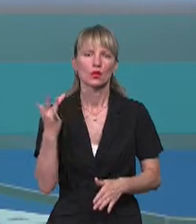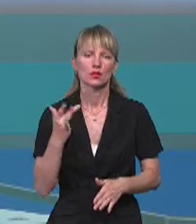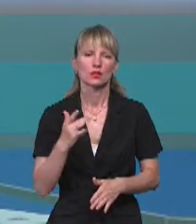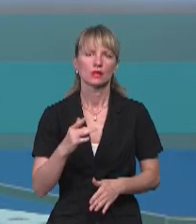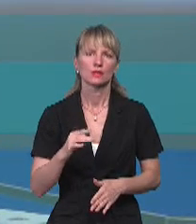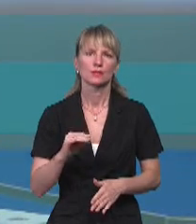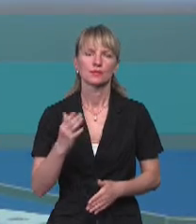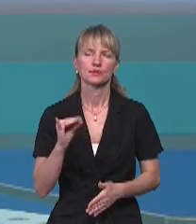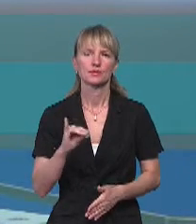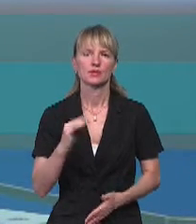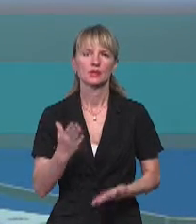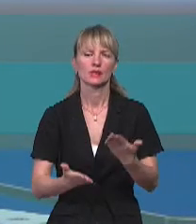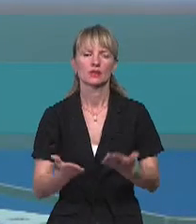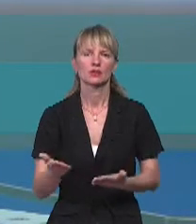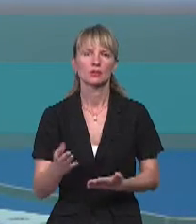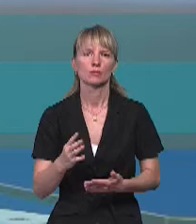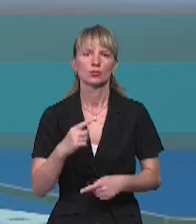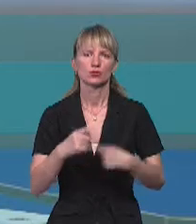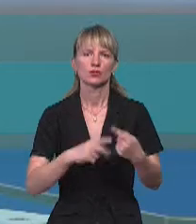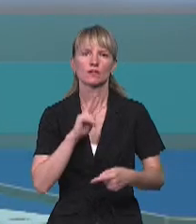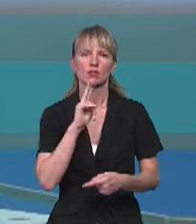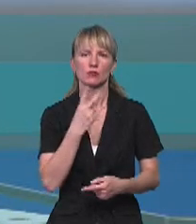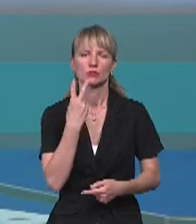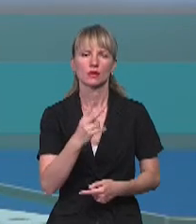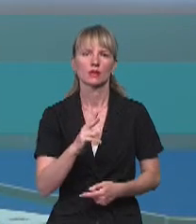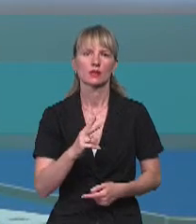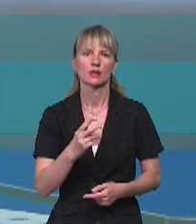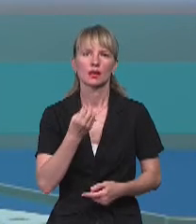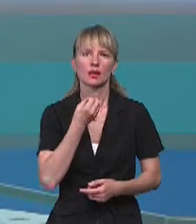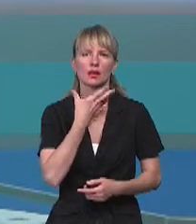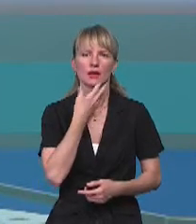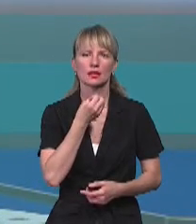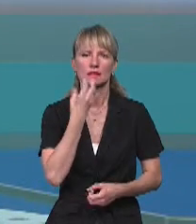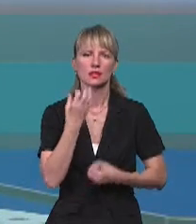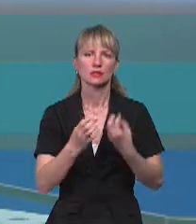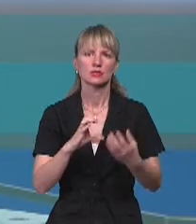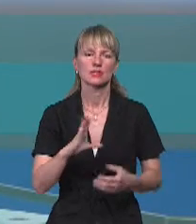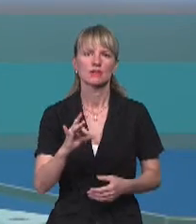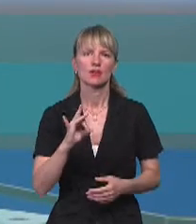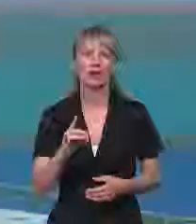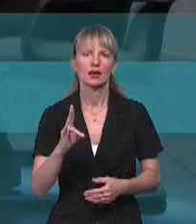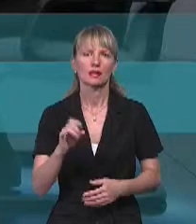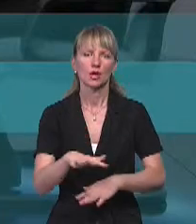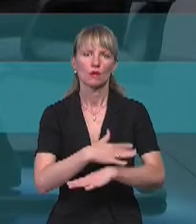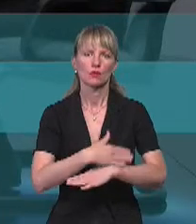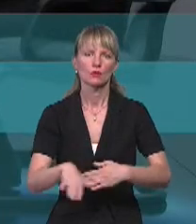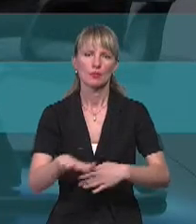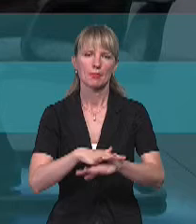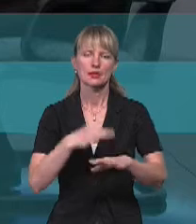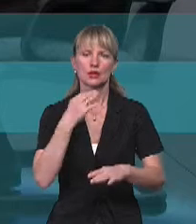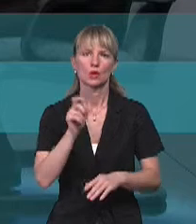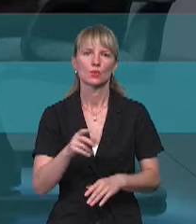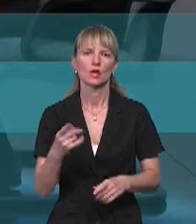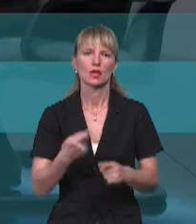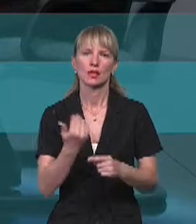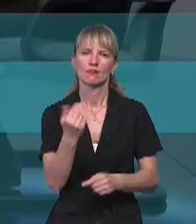Тобто, якщо ми через 2 роки побачимо красивий квітучий сквер на вулиці Базарній і скажемо людям, що це